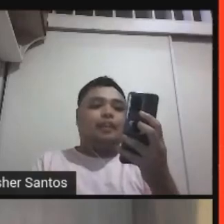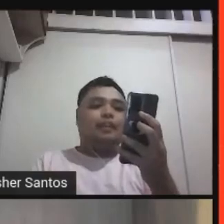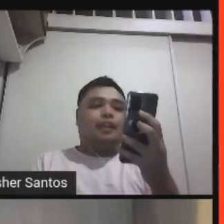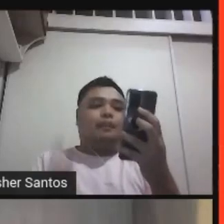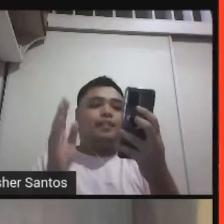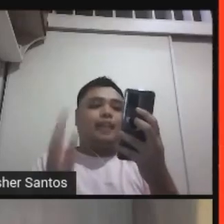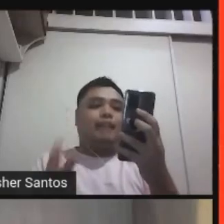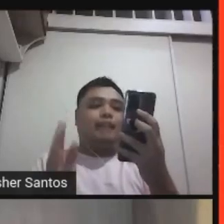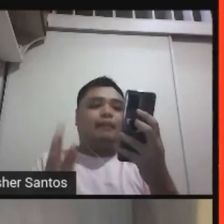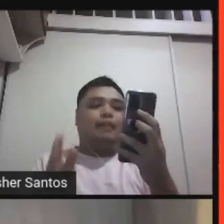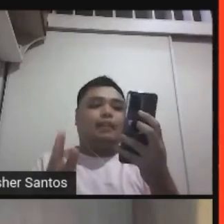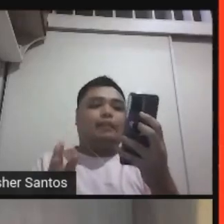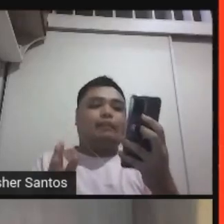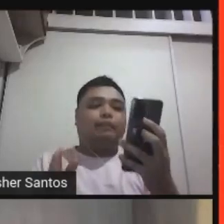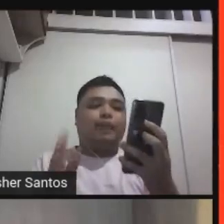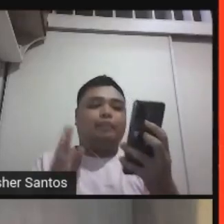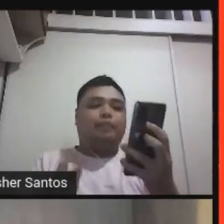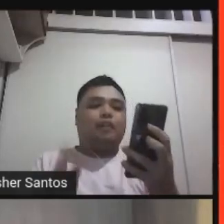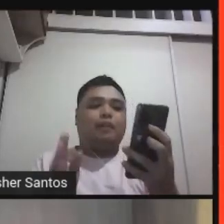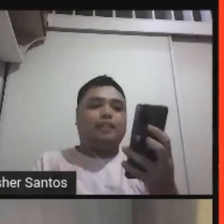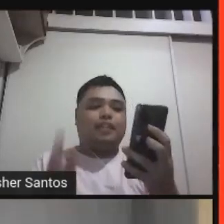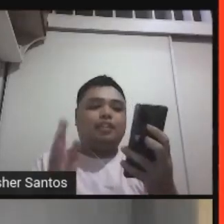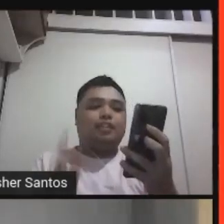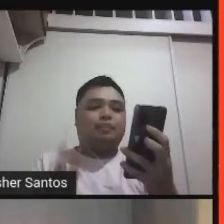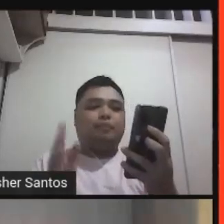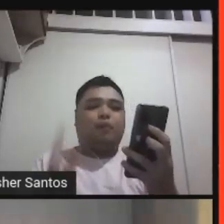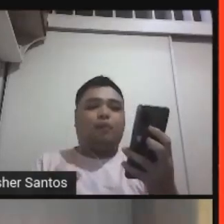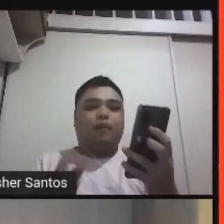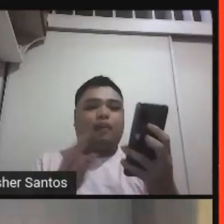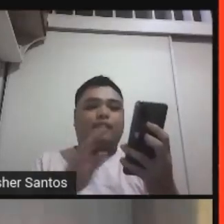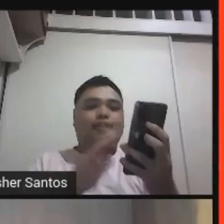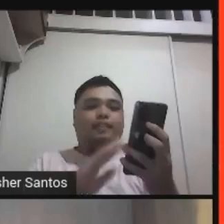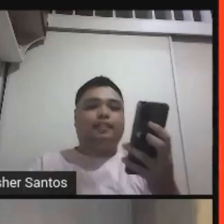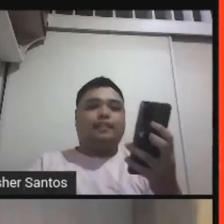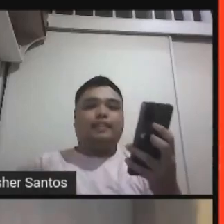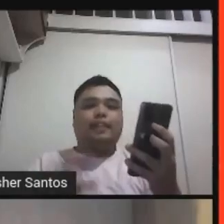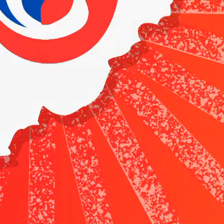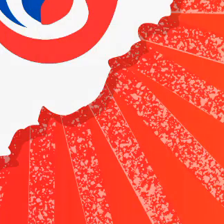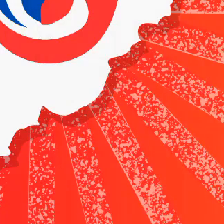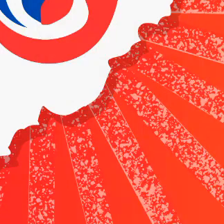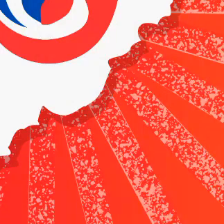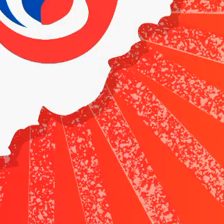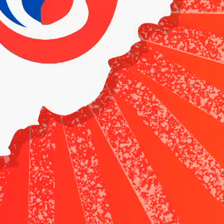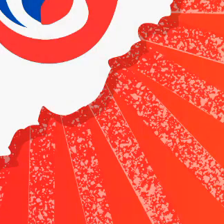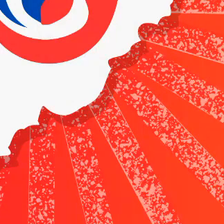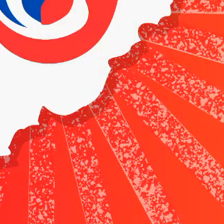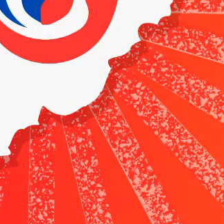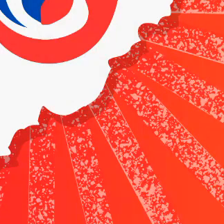speaker, please type them in the Facebook comment section po.